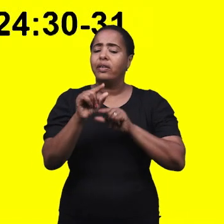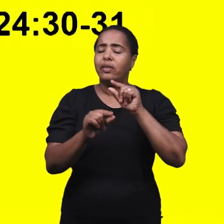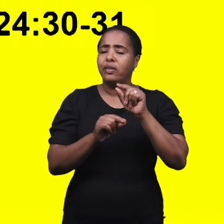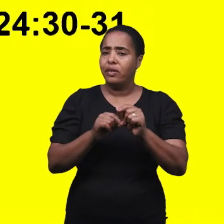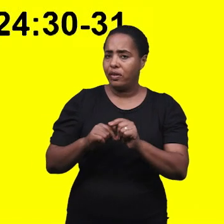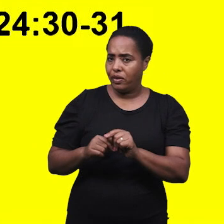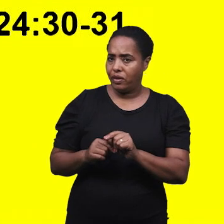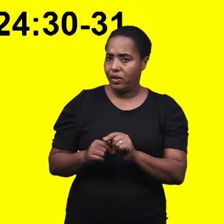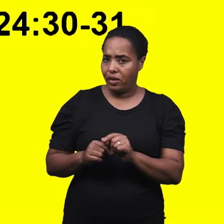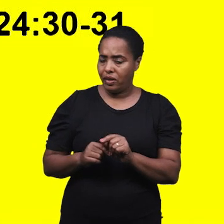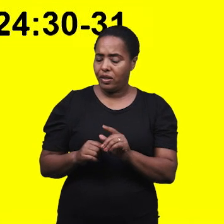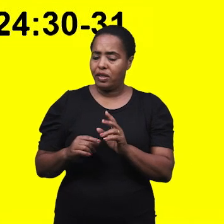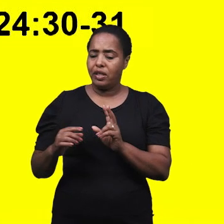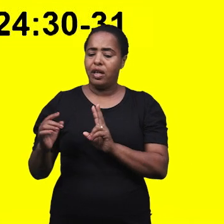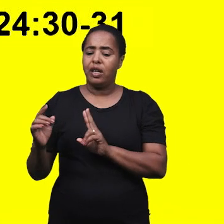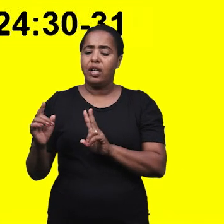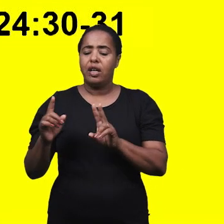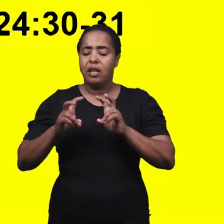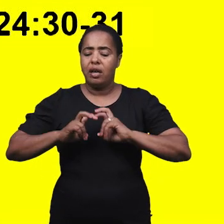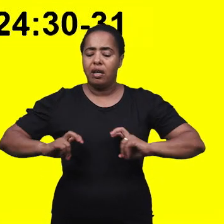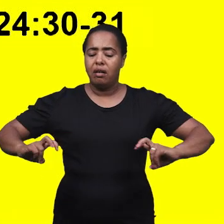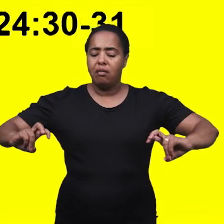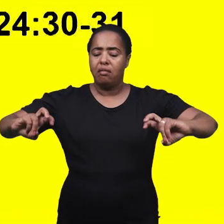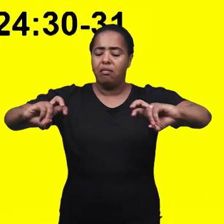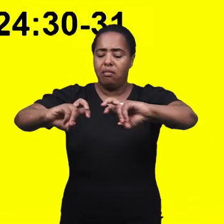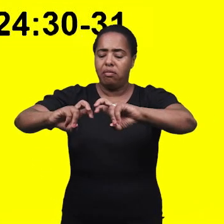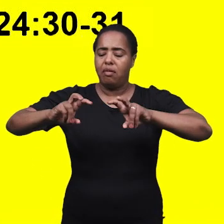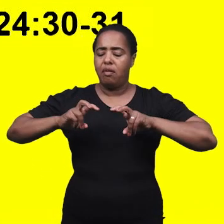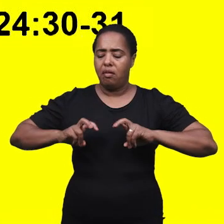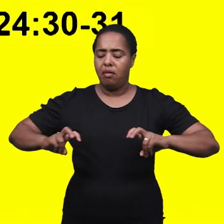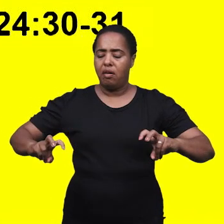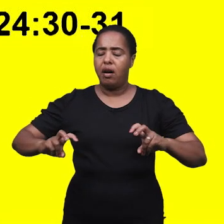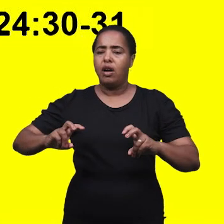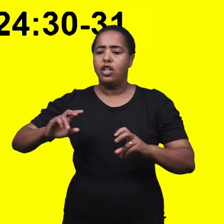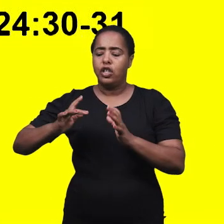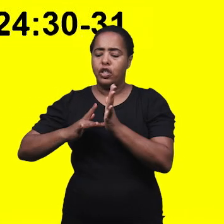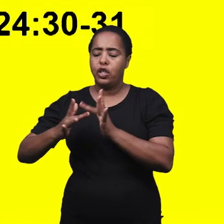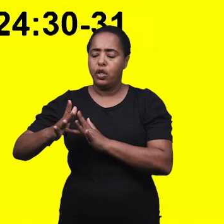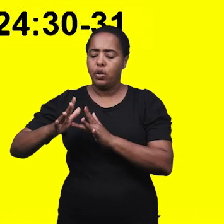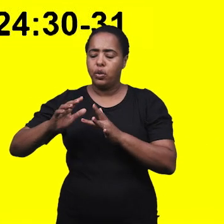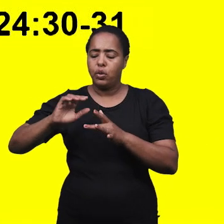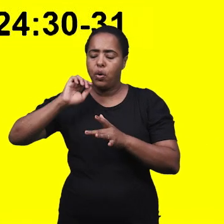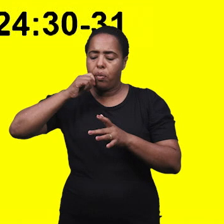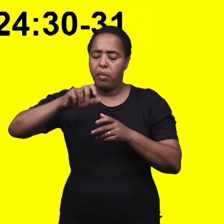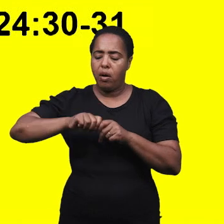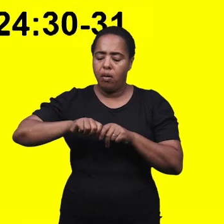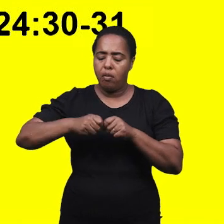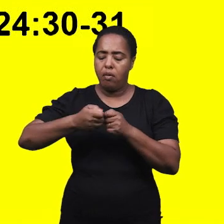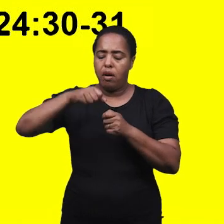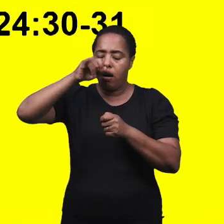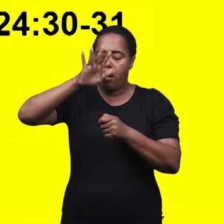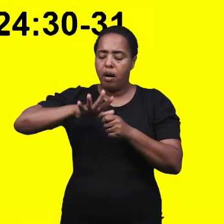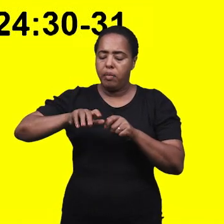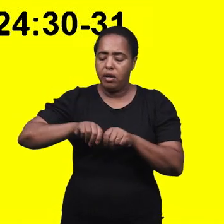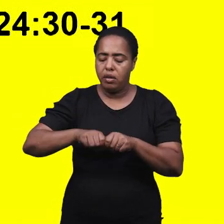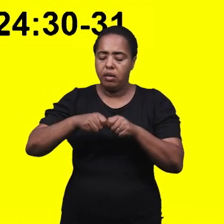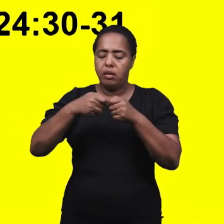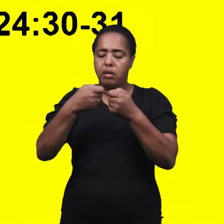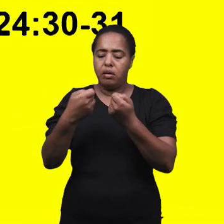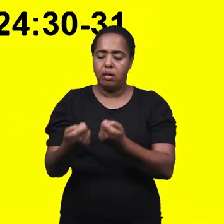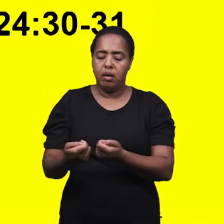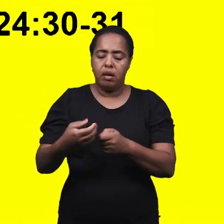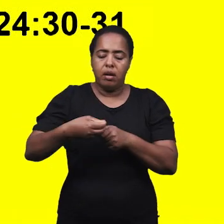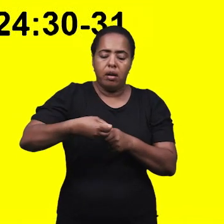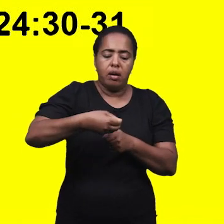s'est passé que, en étant avec eux à table, en prenant le pain, l'a béni et